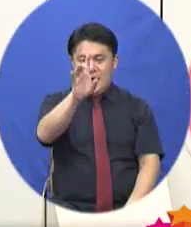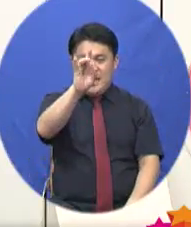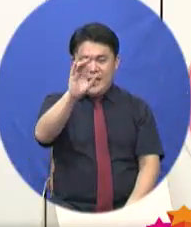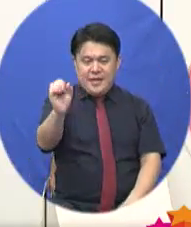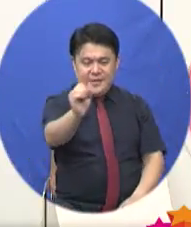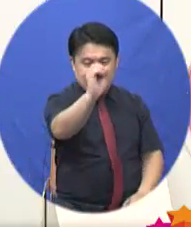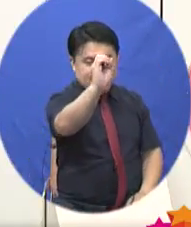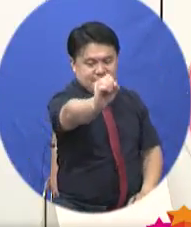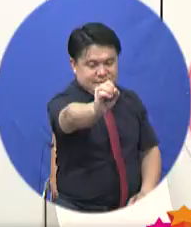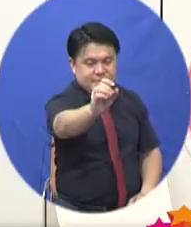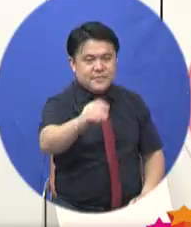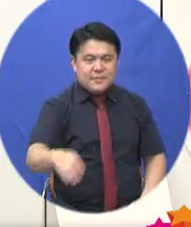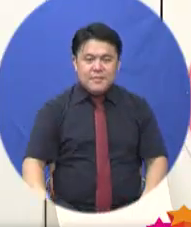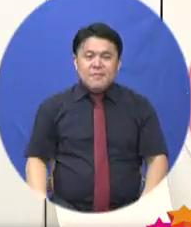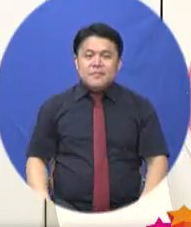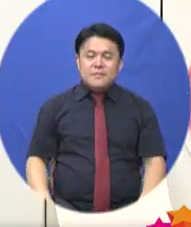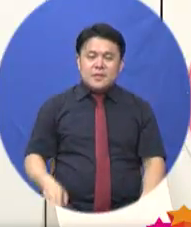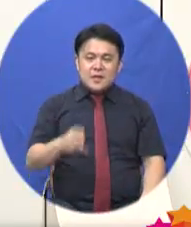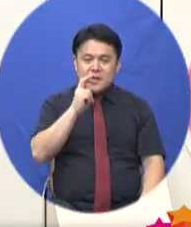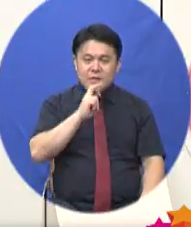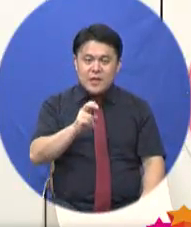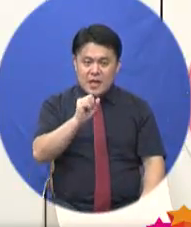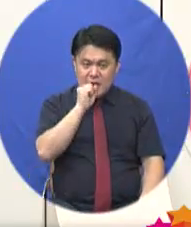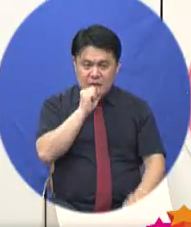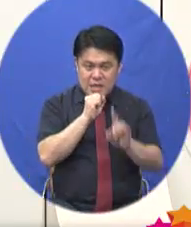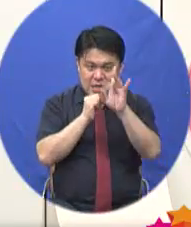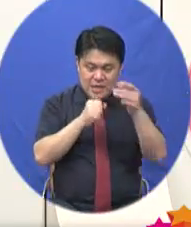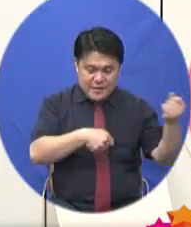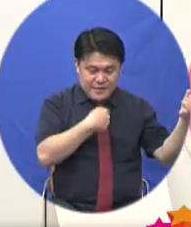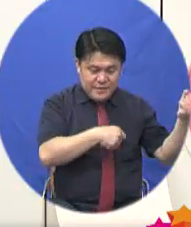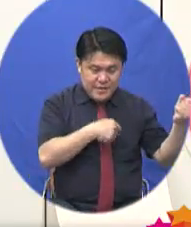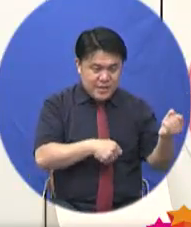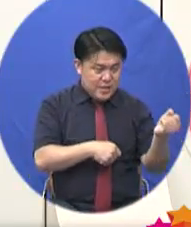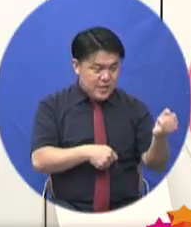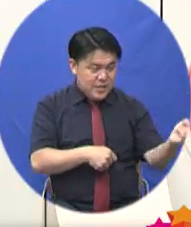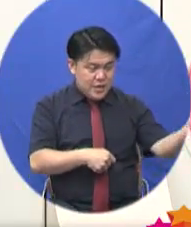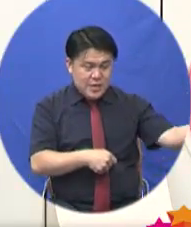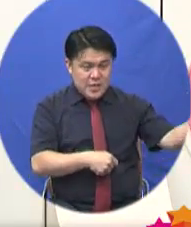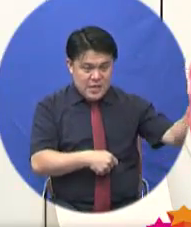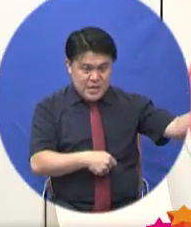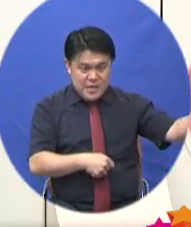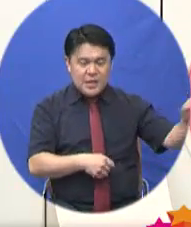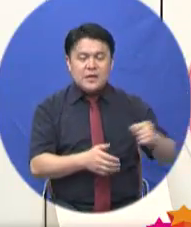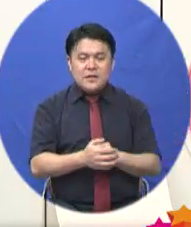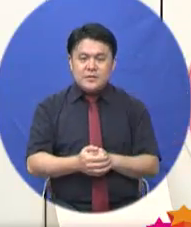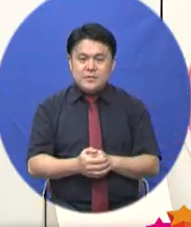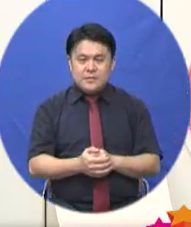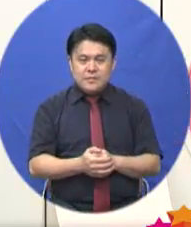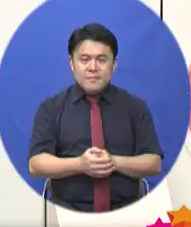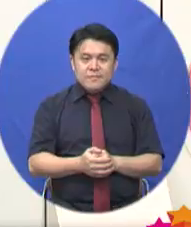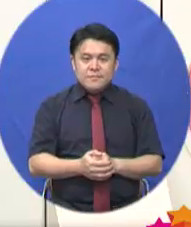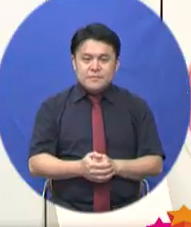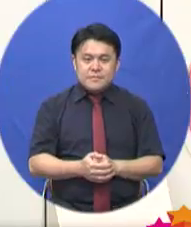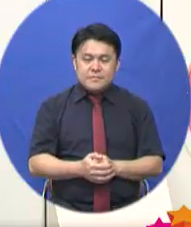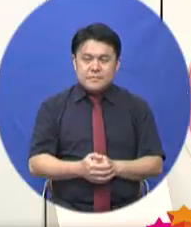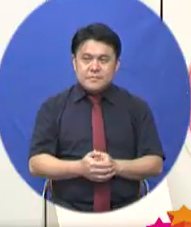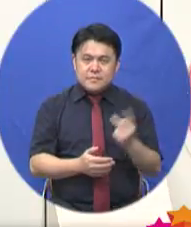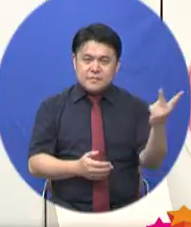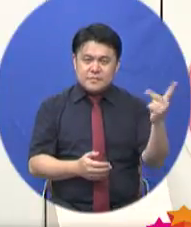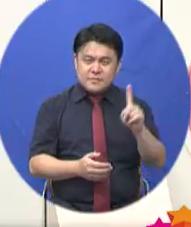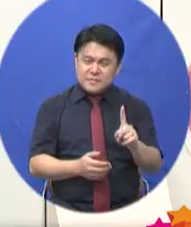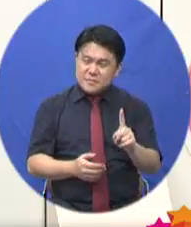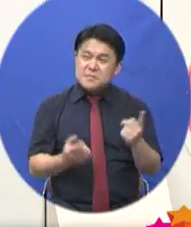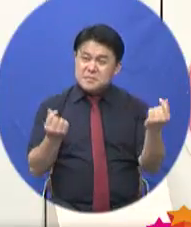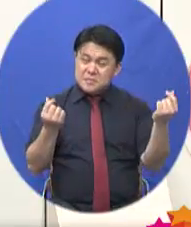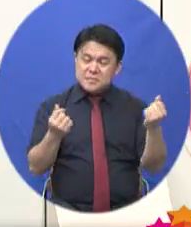하나입니다. 네. 그러니까 노래 마이크 하나, 밴드 그 중간에 하나. 그러니까 예. 둘이나 하나나